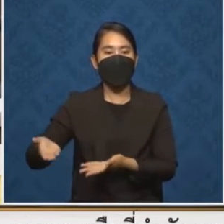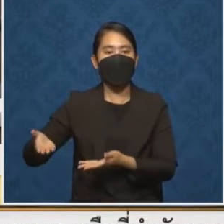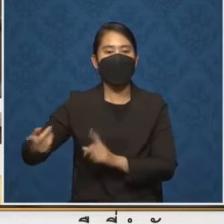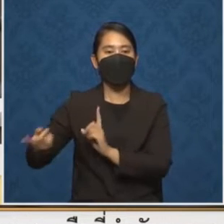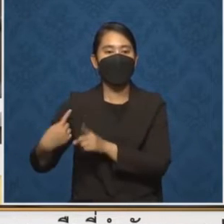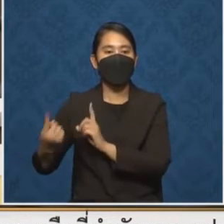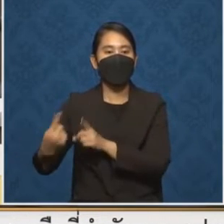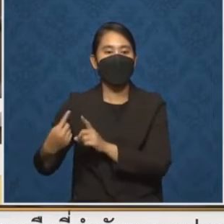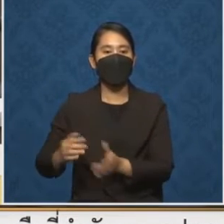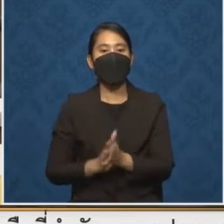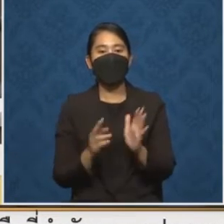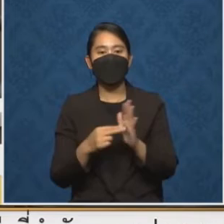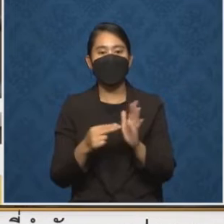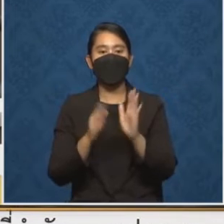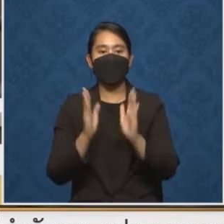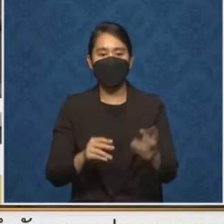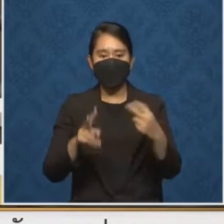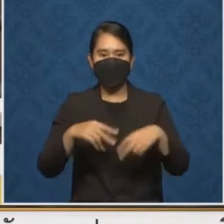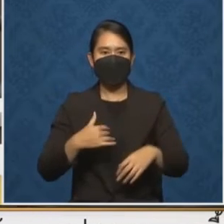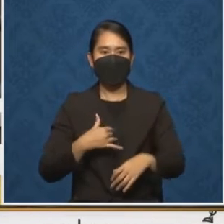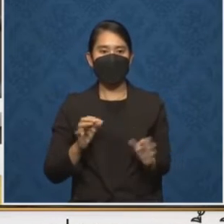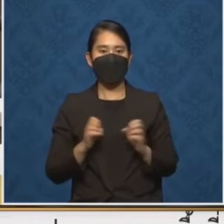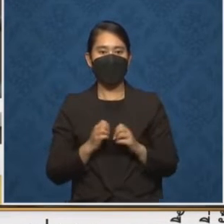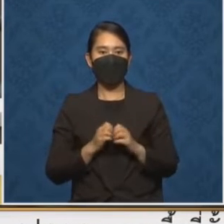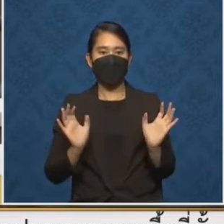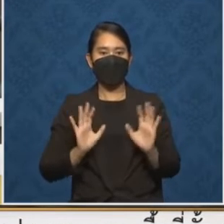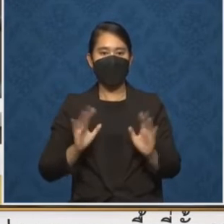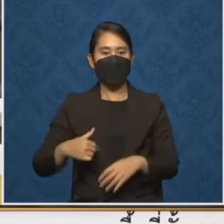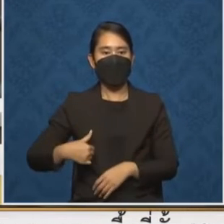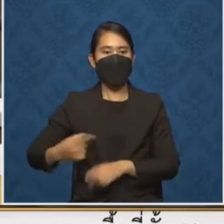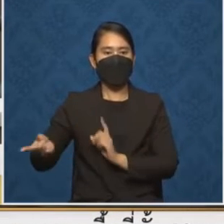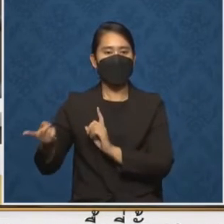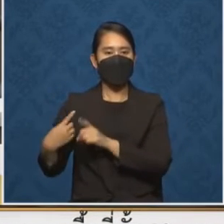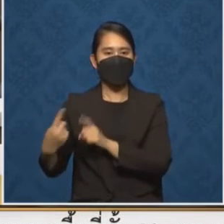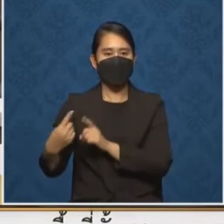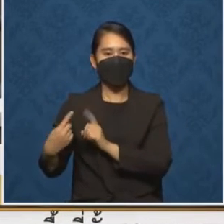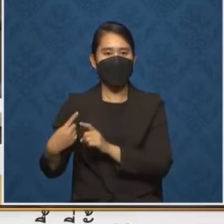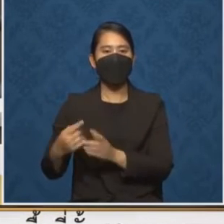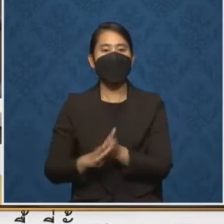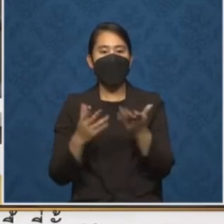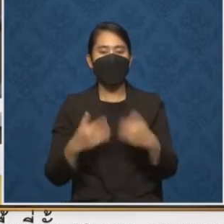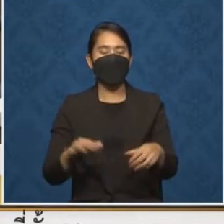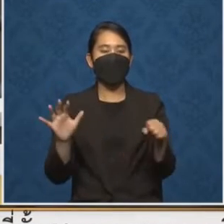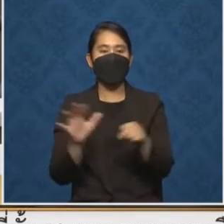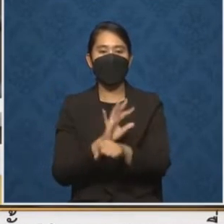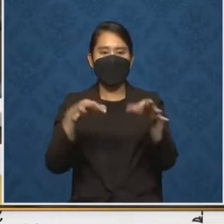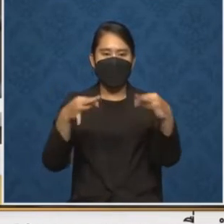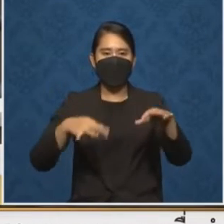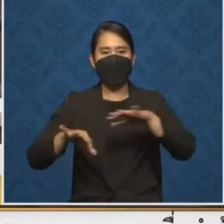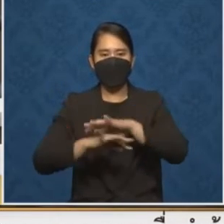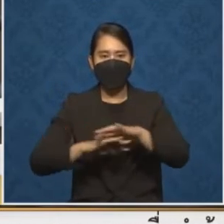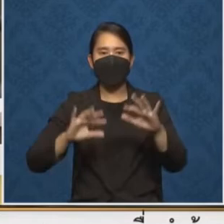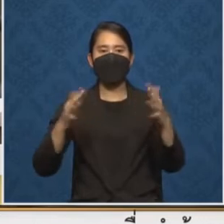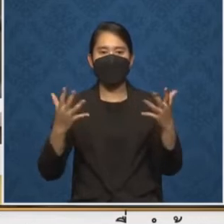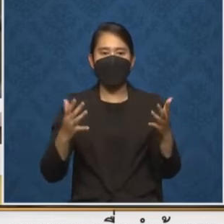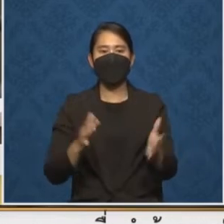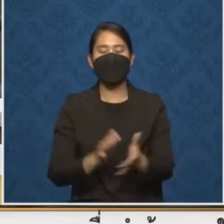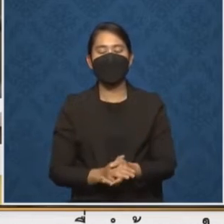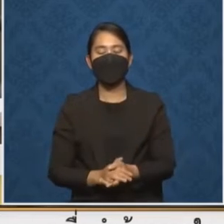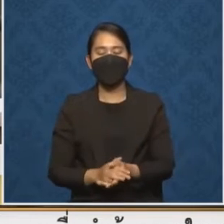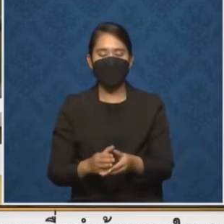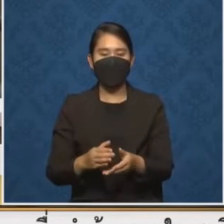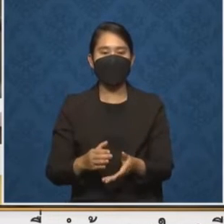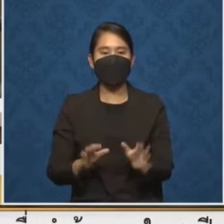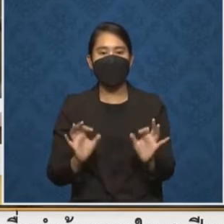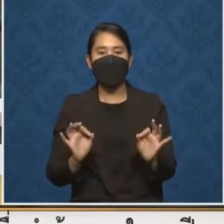เพรคนที่ดู behaviourสัญา เดิมไมอยากยงส่วไม้ต่อ ก็ส่องแบบไม่ครบ อัวุไม่ครบ หลฐานไม่ครบ